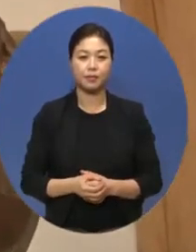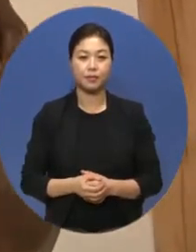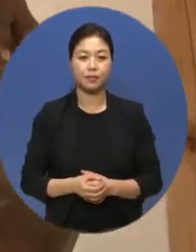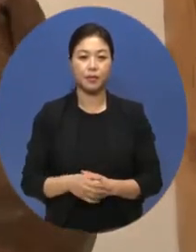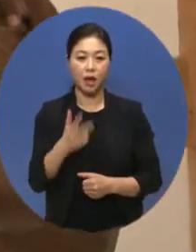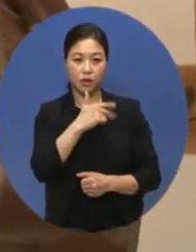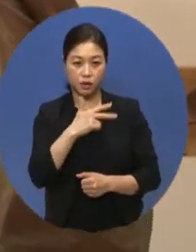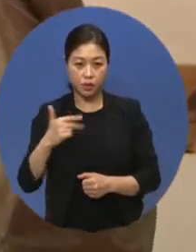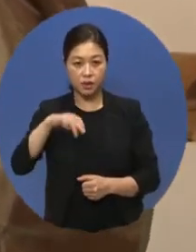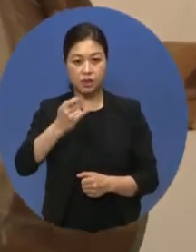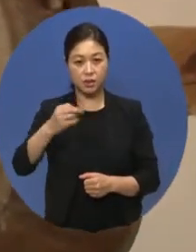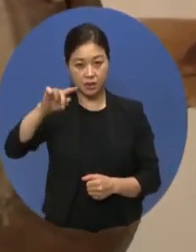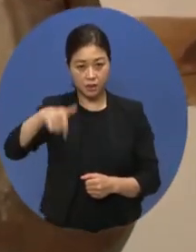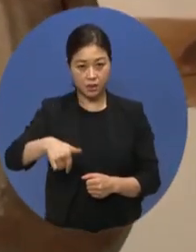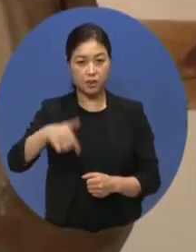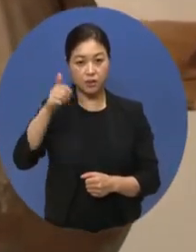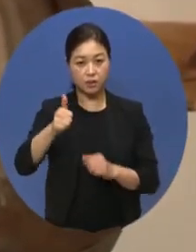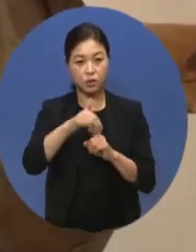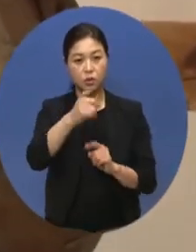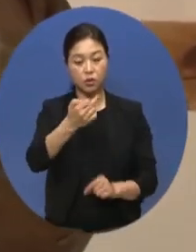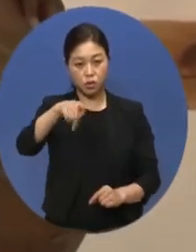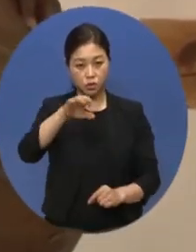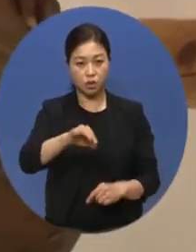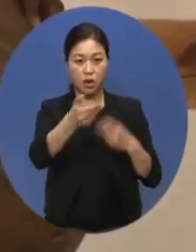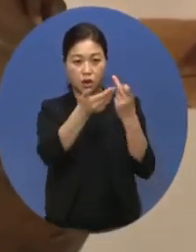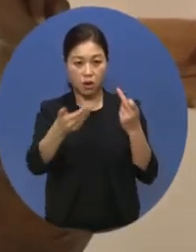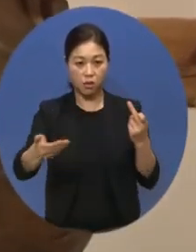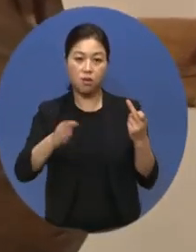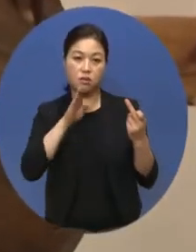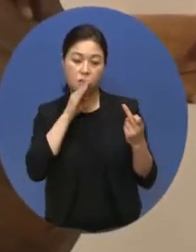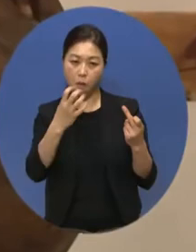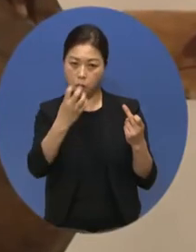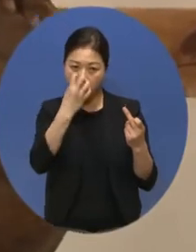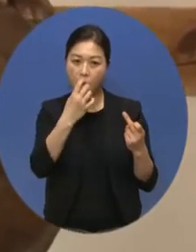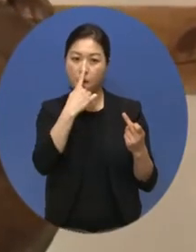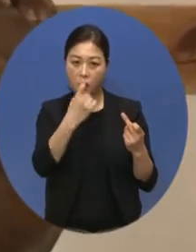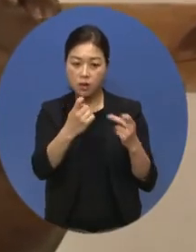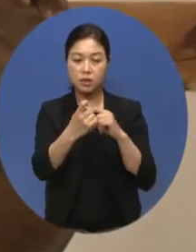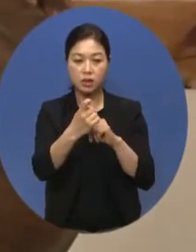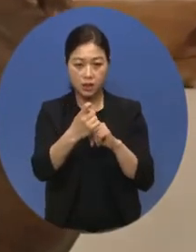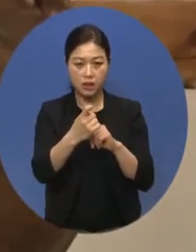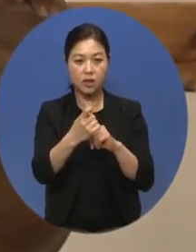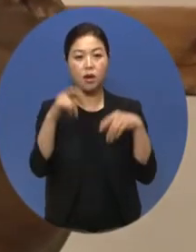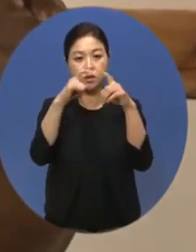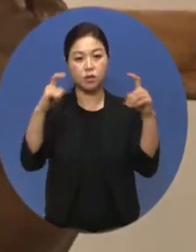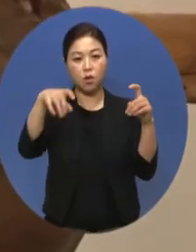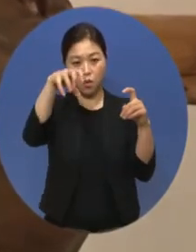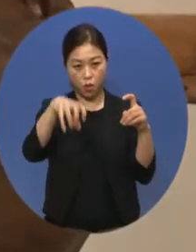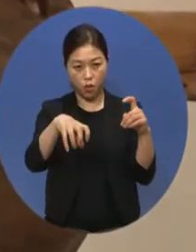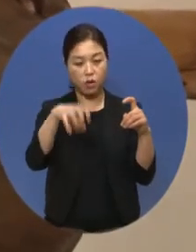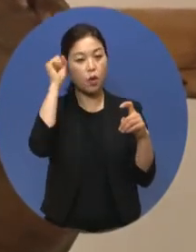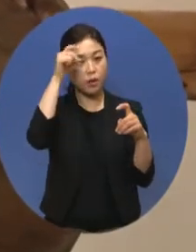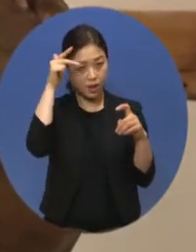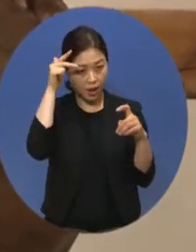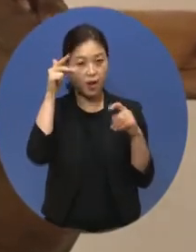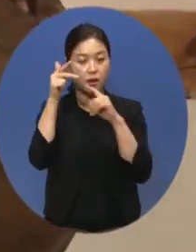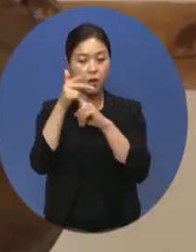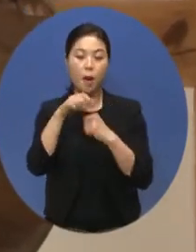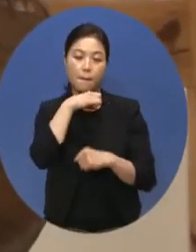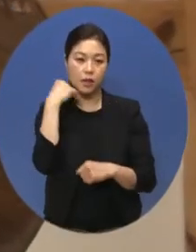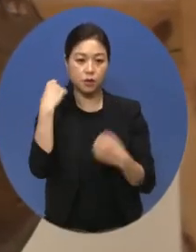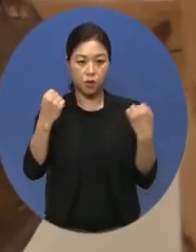인도네시아 세드리 기자는 고려궁은 강원도의 고급스러운 전통 한옥 호텔로 맛있고 건강한 음식을 먹을 수